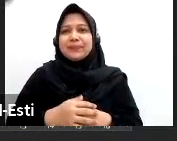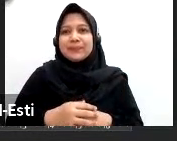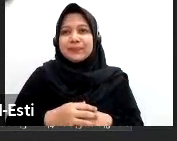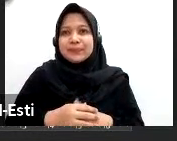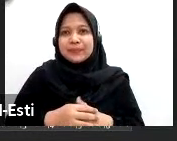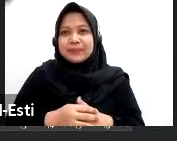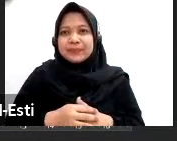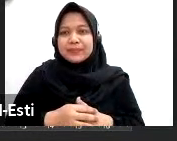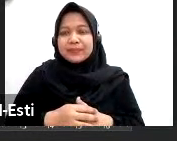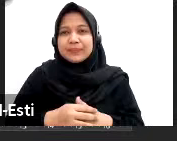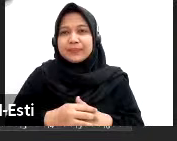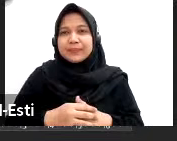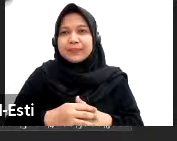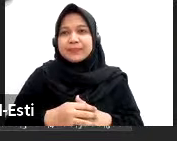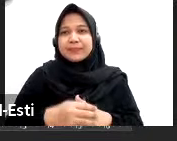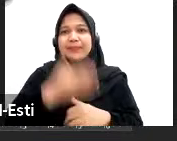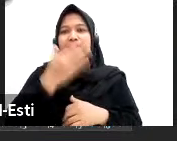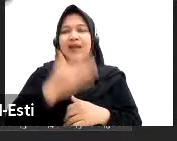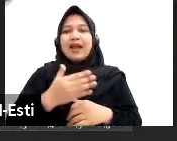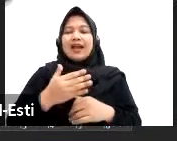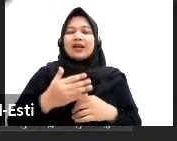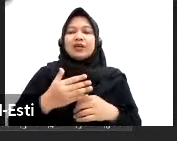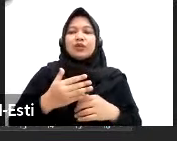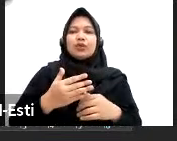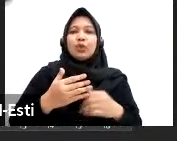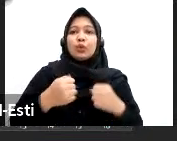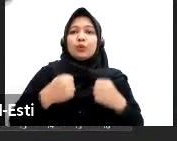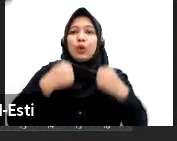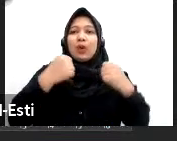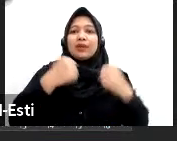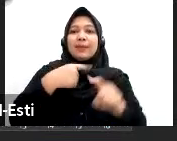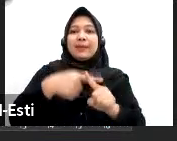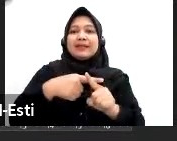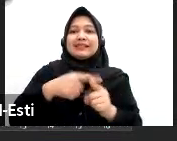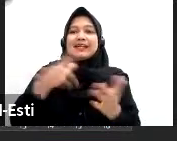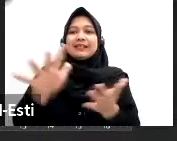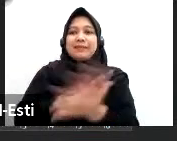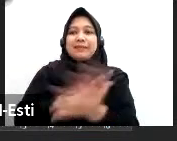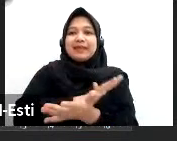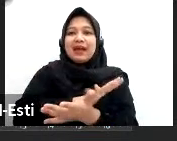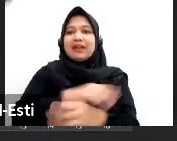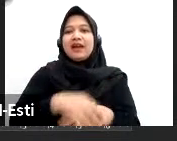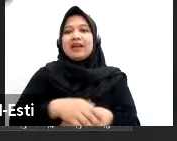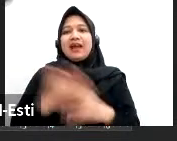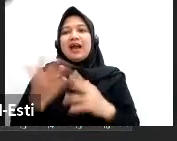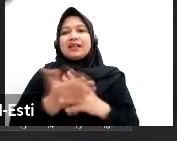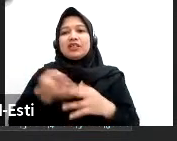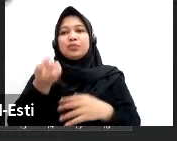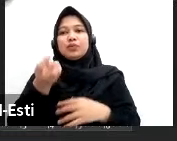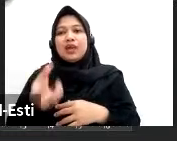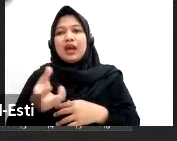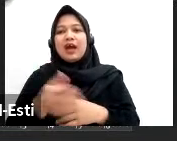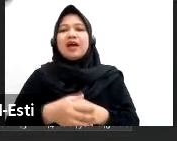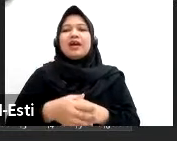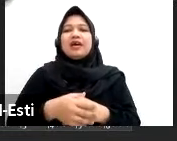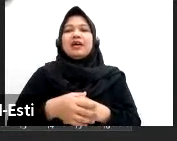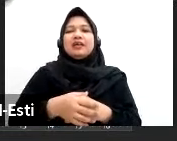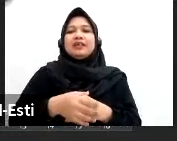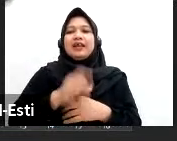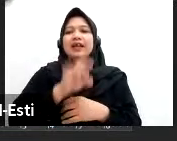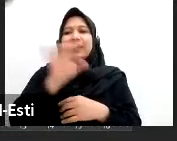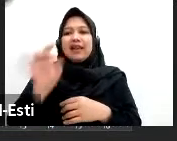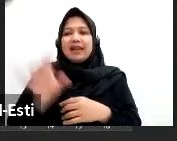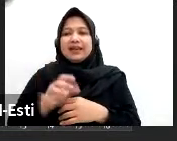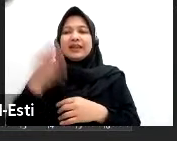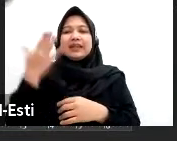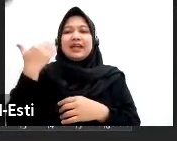ini adalah kekuatan dan peluangnya sesudah abcdefghi waktu proses otomasi ini ada kelemahannya tadi